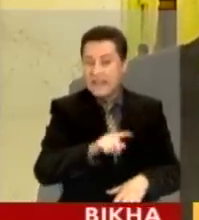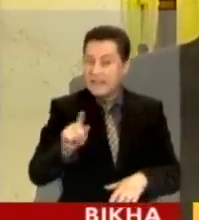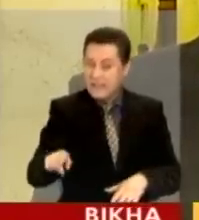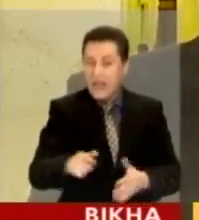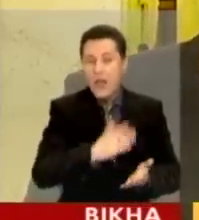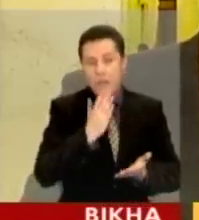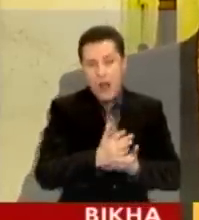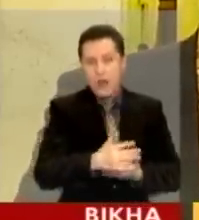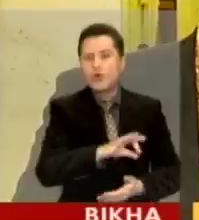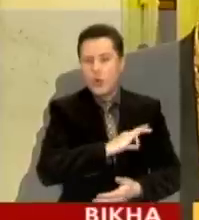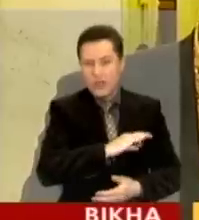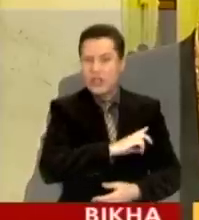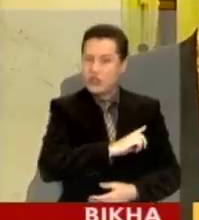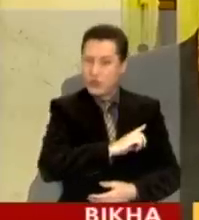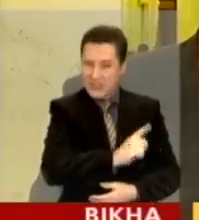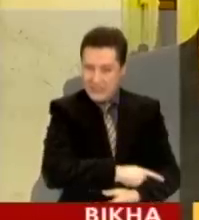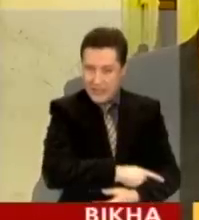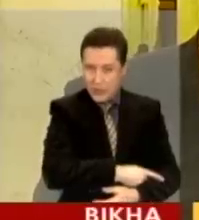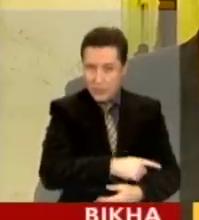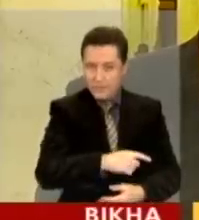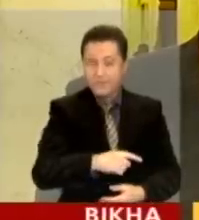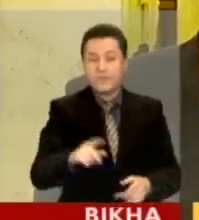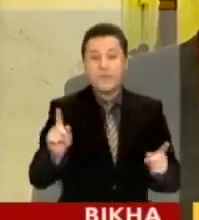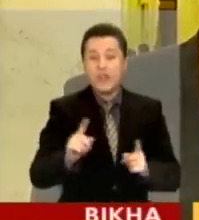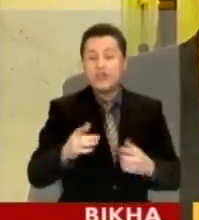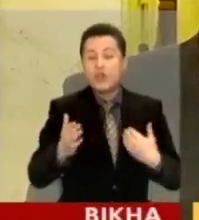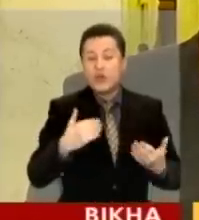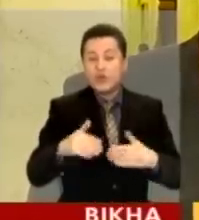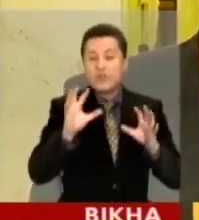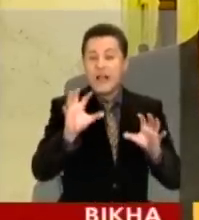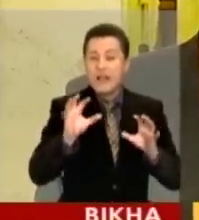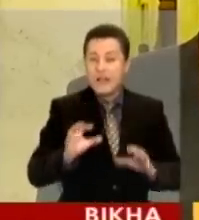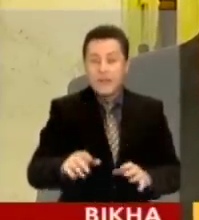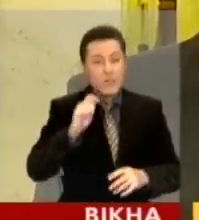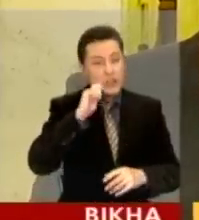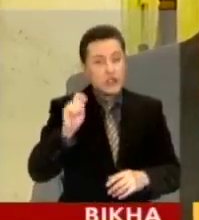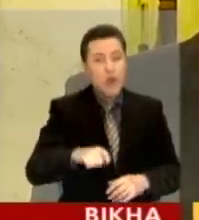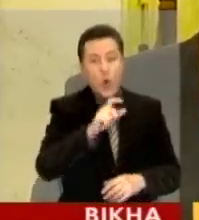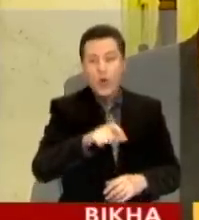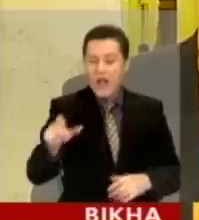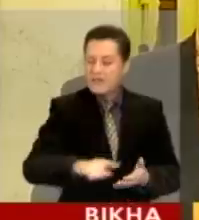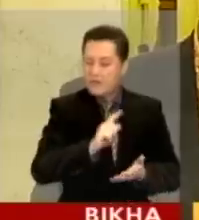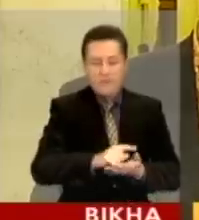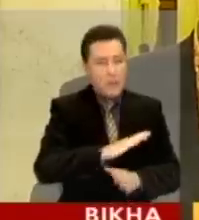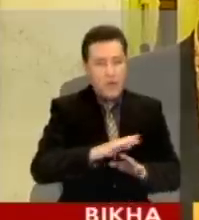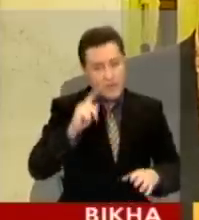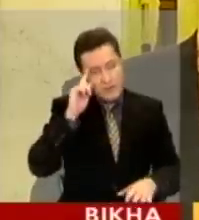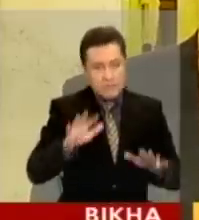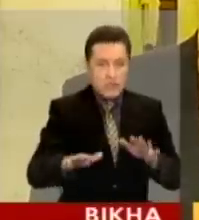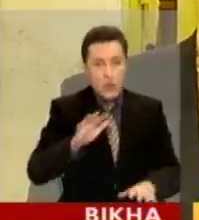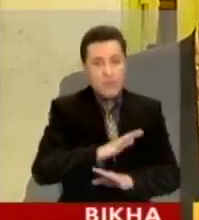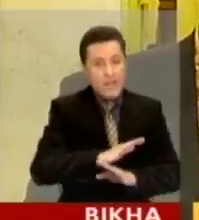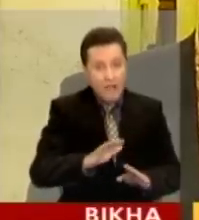відповідну юридичну силу так що щодо легітимності українці не повинні сумніватися ще раз